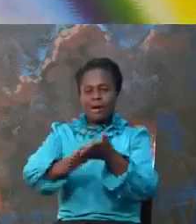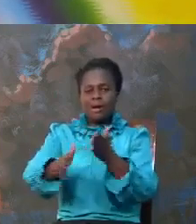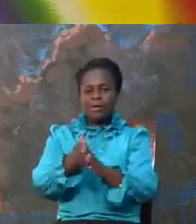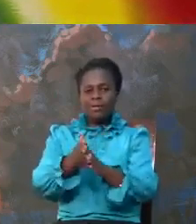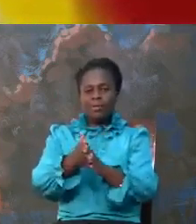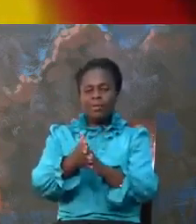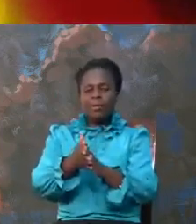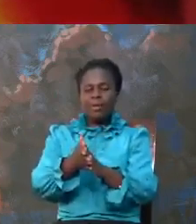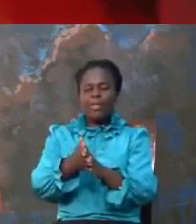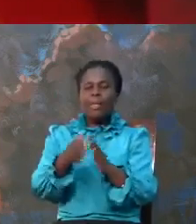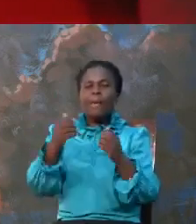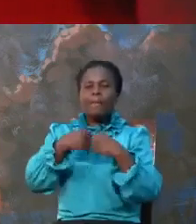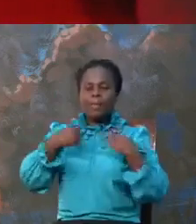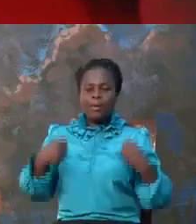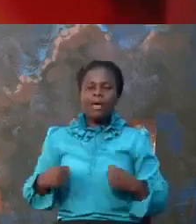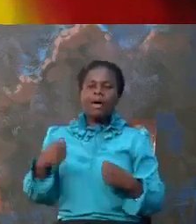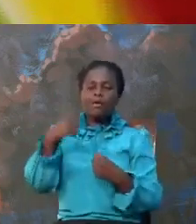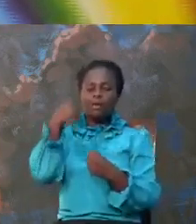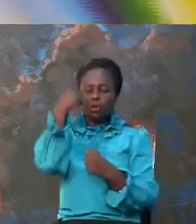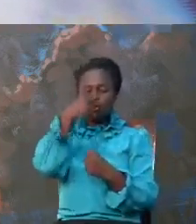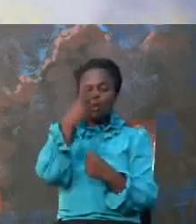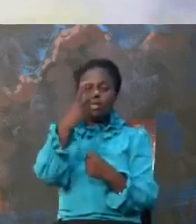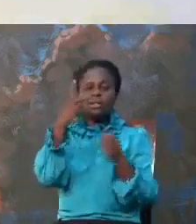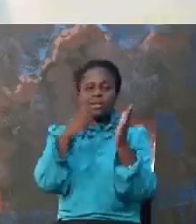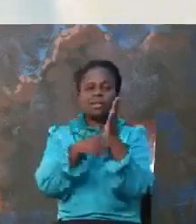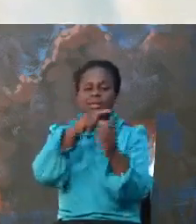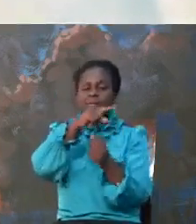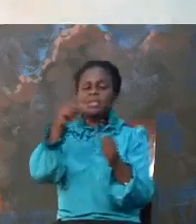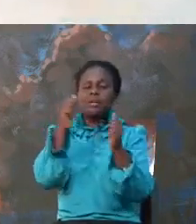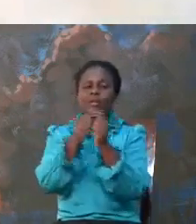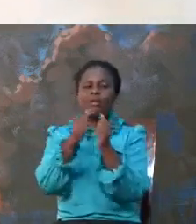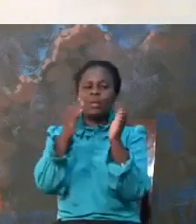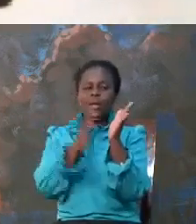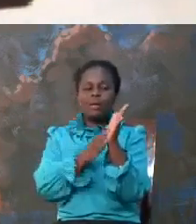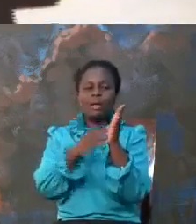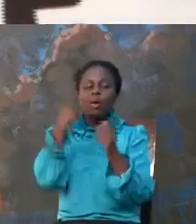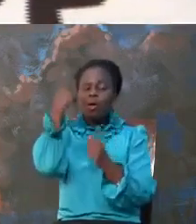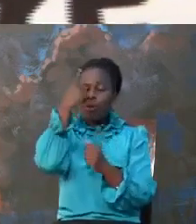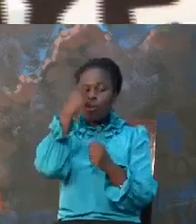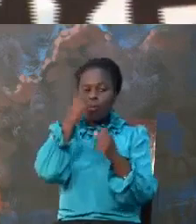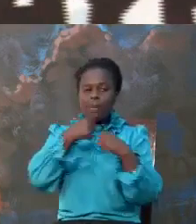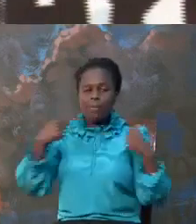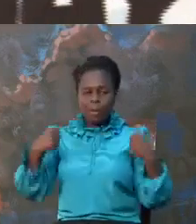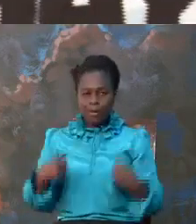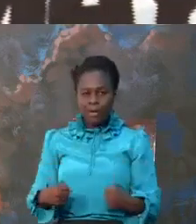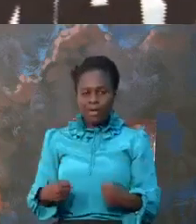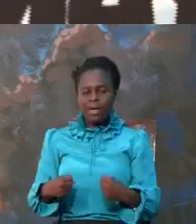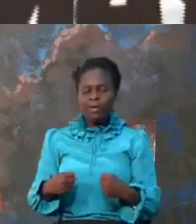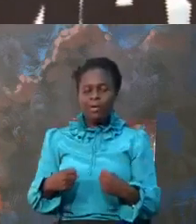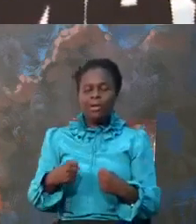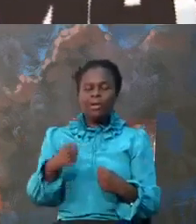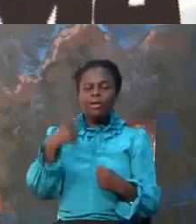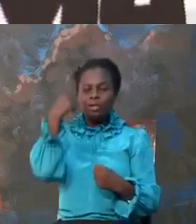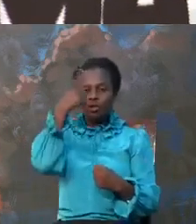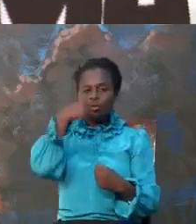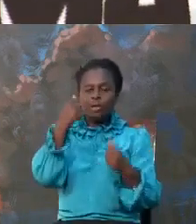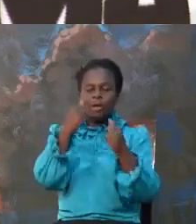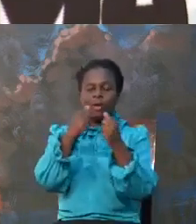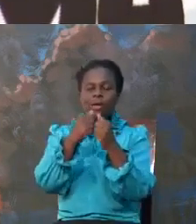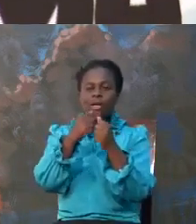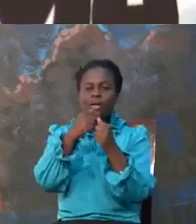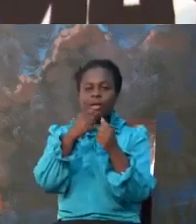wa 14 hadi 16. Mambo ya Walawi sura ya 16 mstari wa 14 hadi mstari